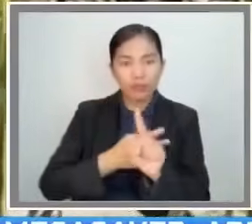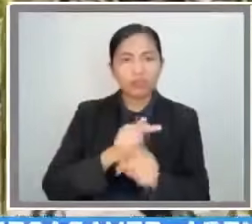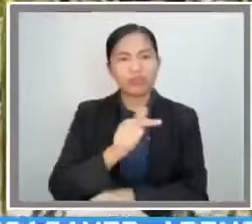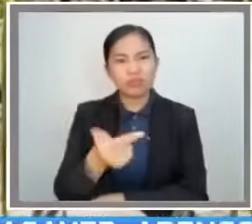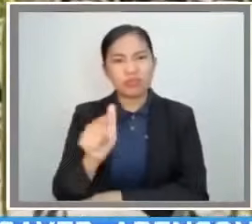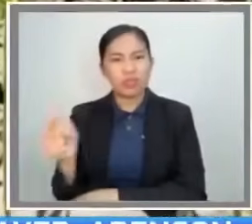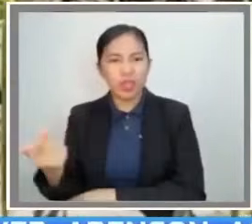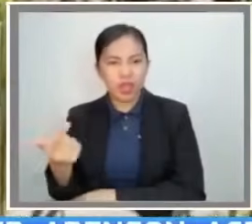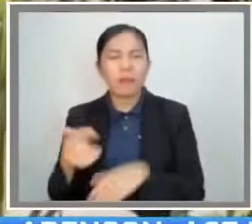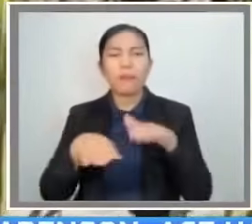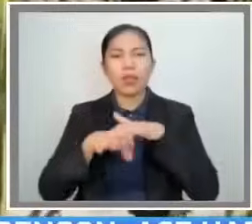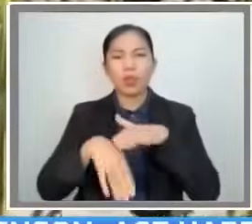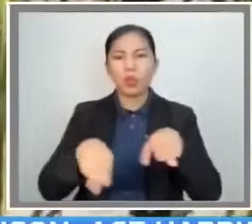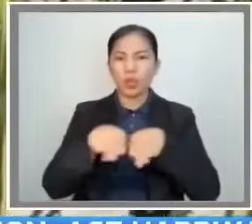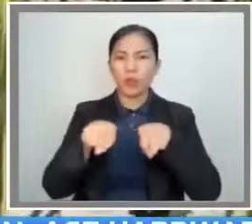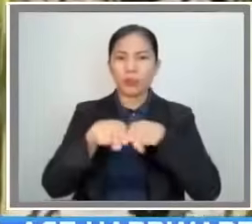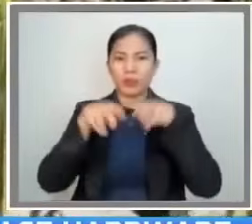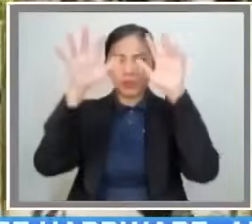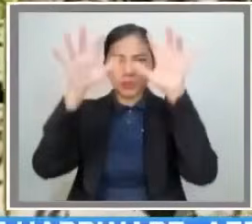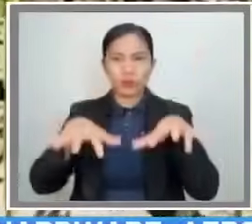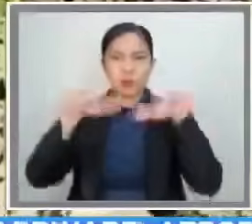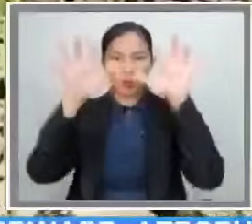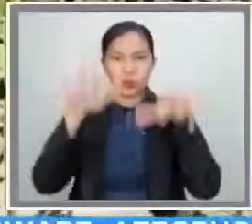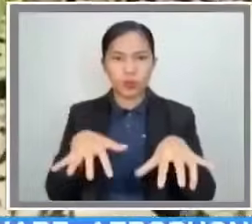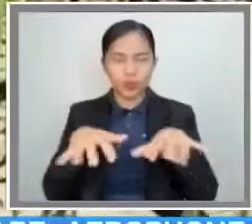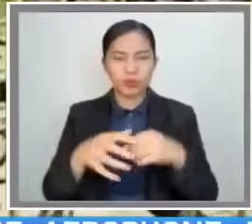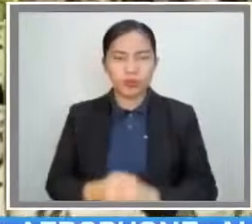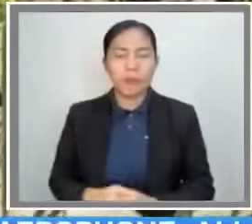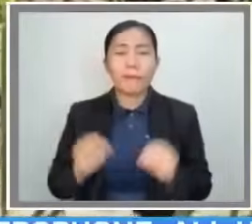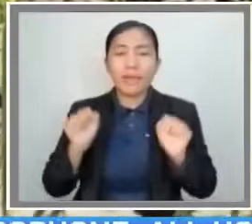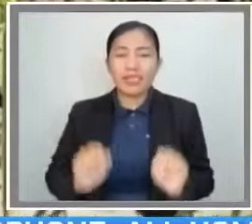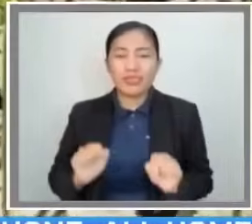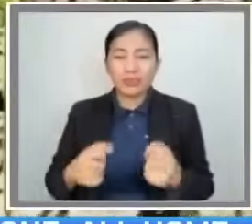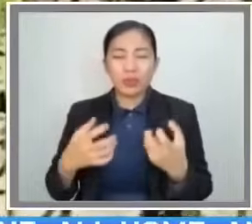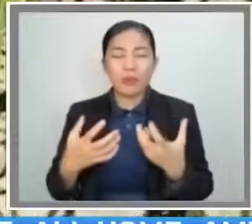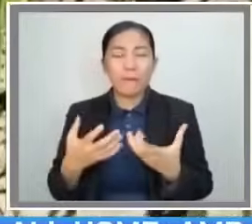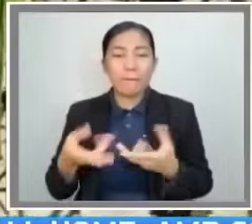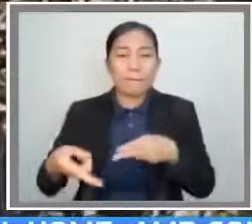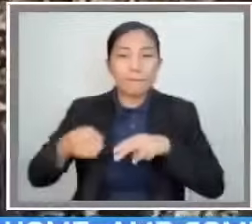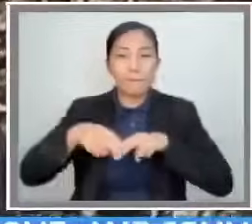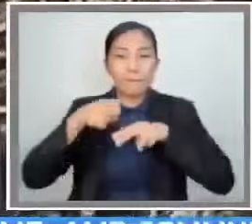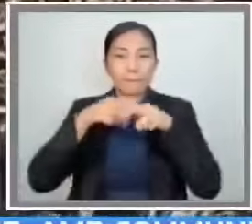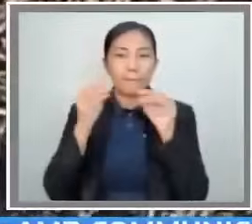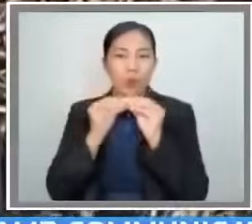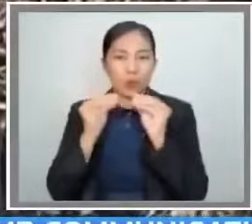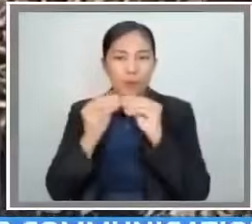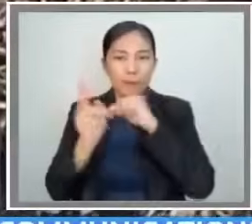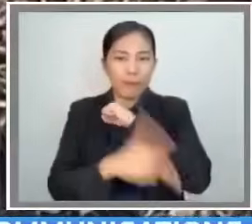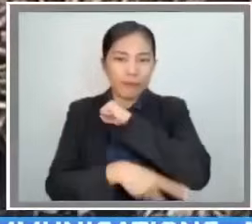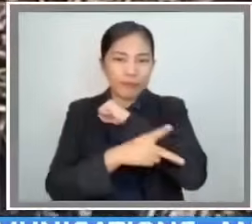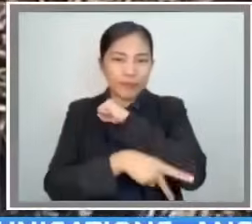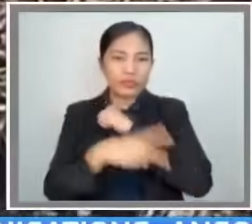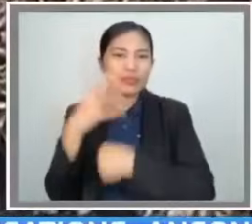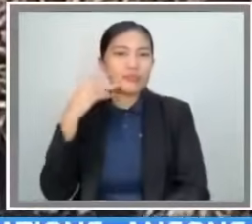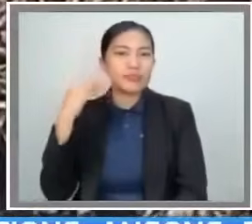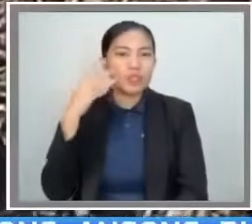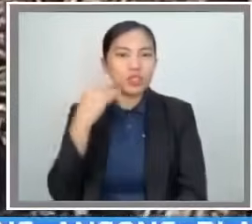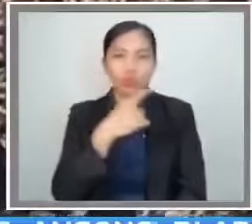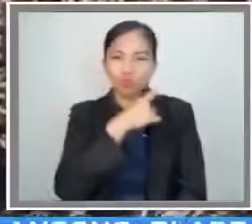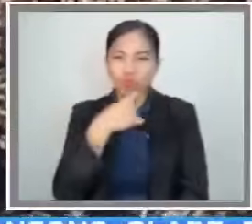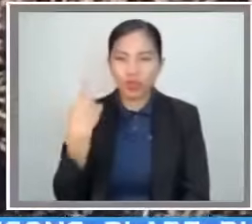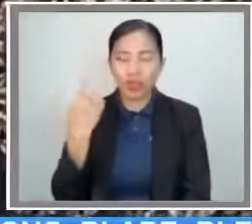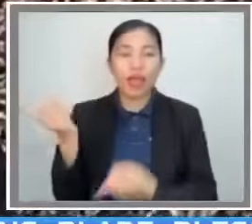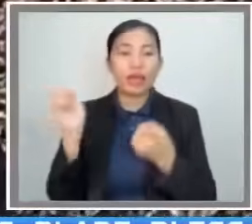Ayon sa PAGASA, posible pang dumami ang mga probinsyang makakaranas ng tagtuyot hanggang sa Mayo sa susunod na taon dahil